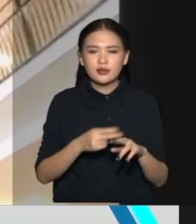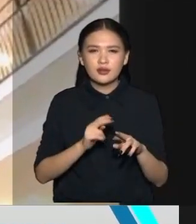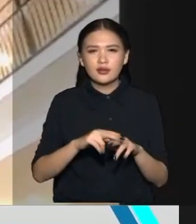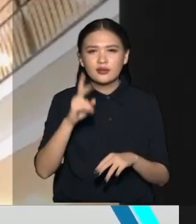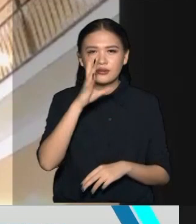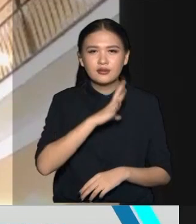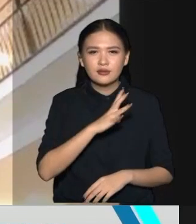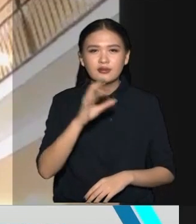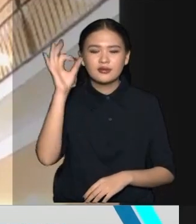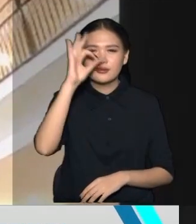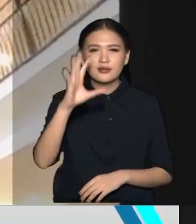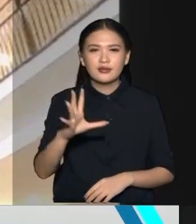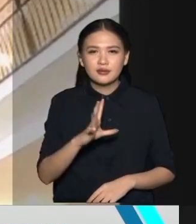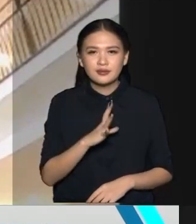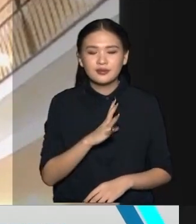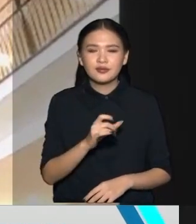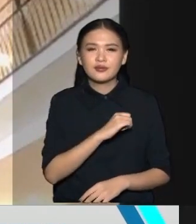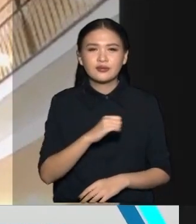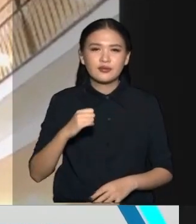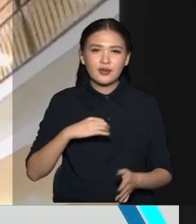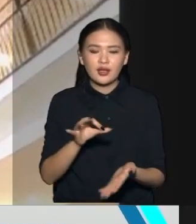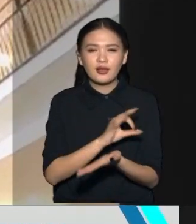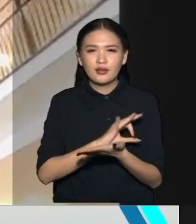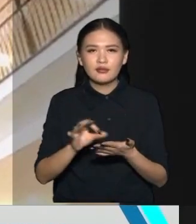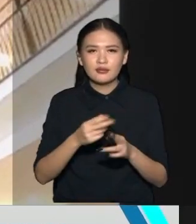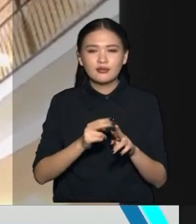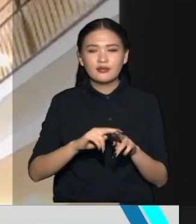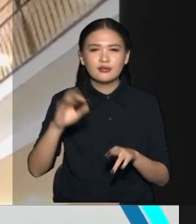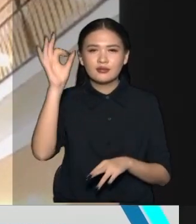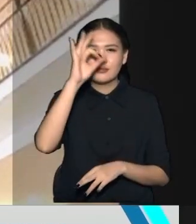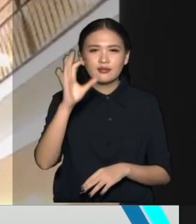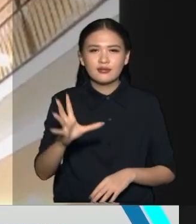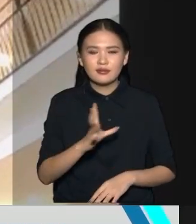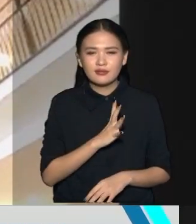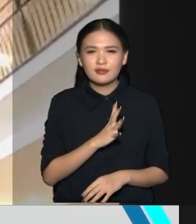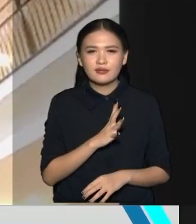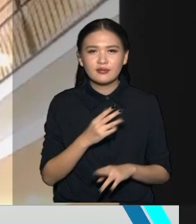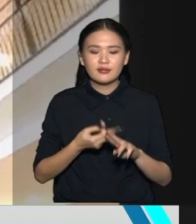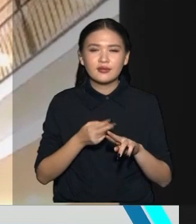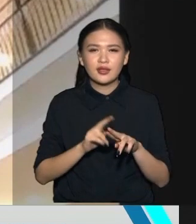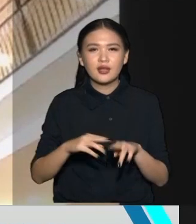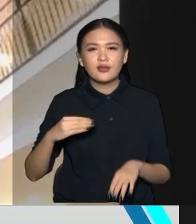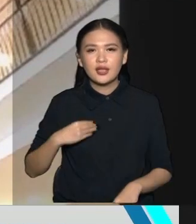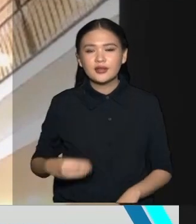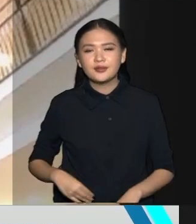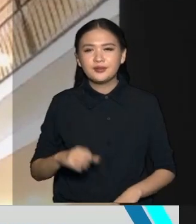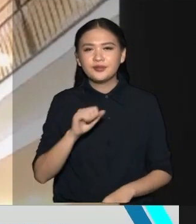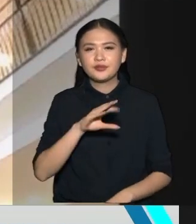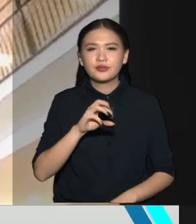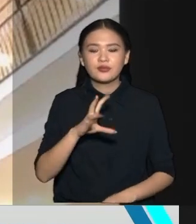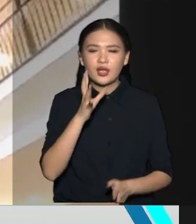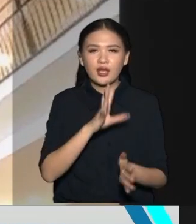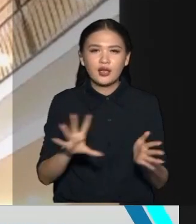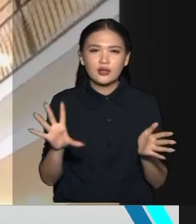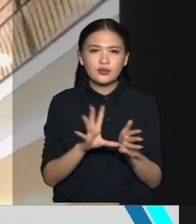экспорттау ең озық мемлекеттердің бірі. Сонымен қоса, дүние жүзінде Франция осы атом энергетикасы